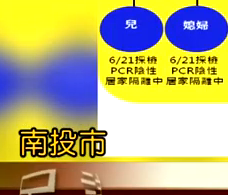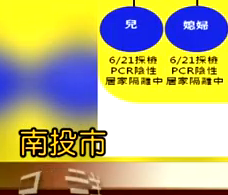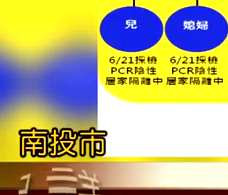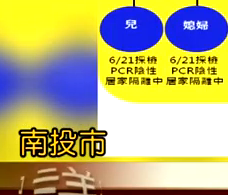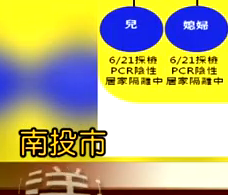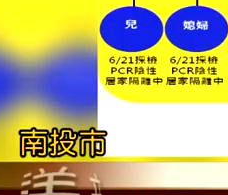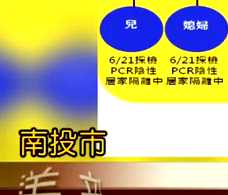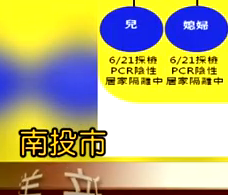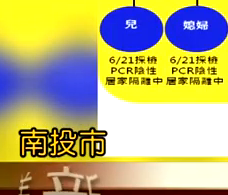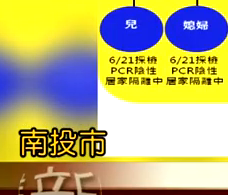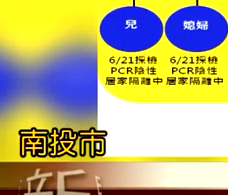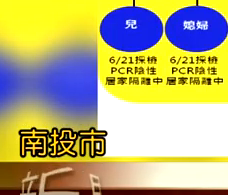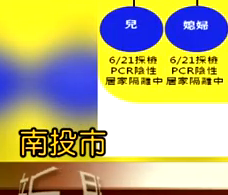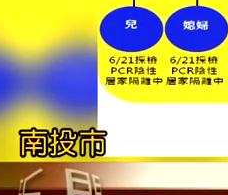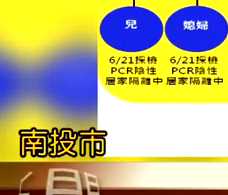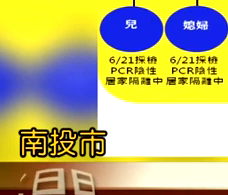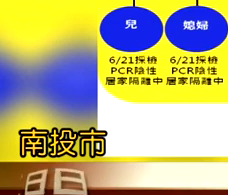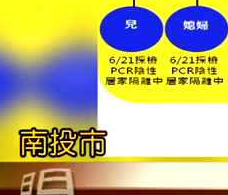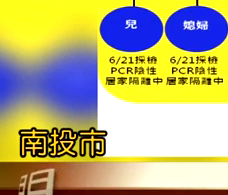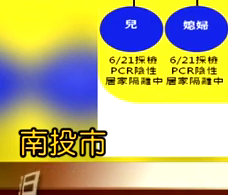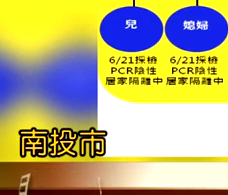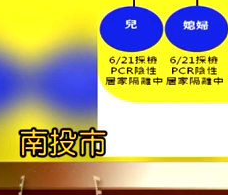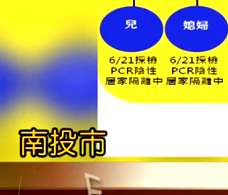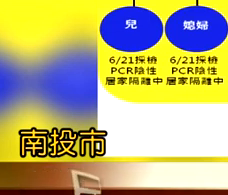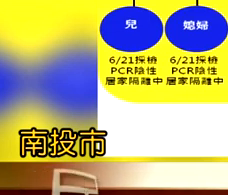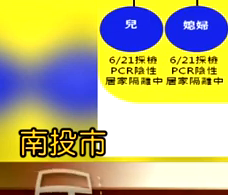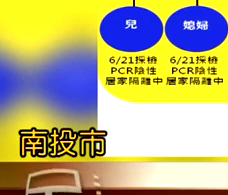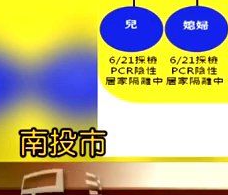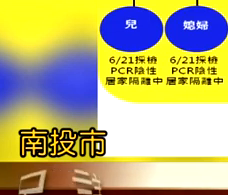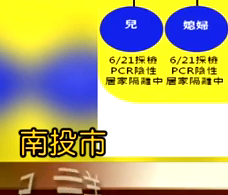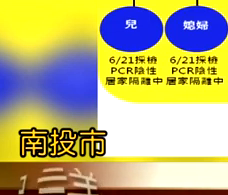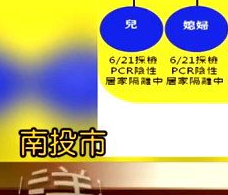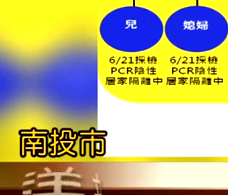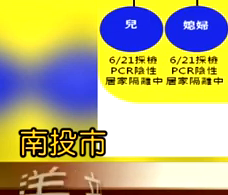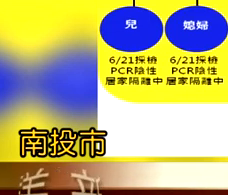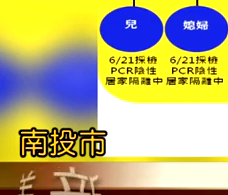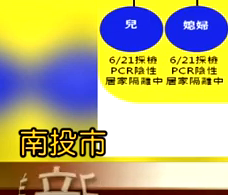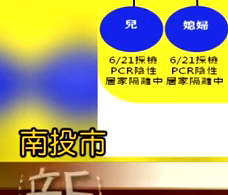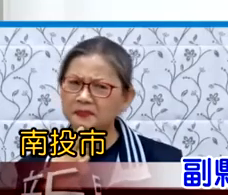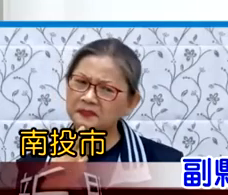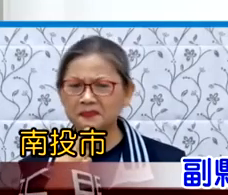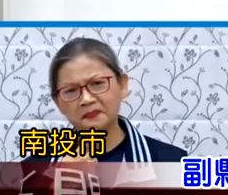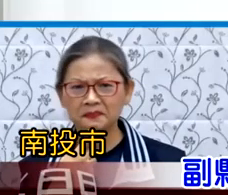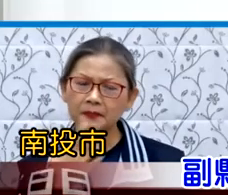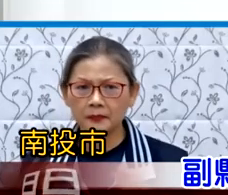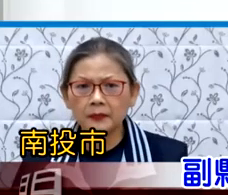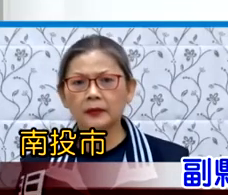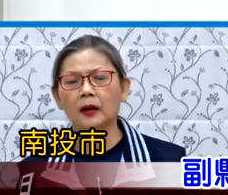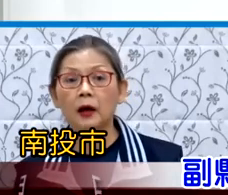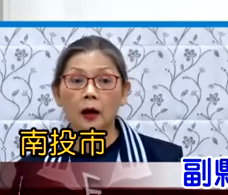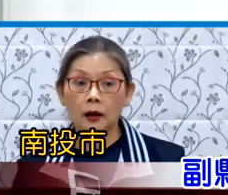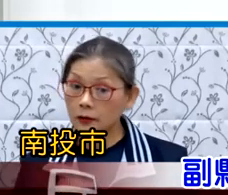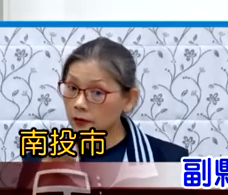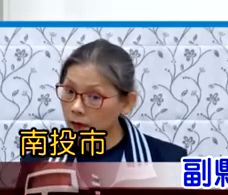倒骨折就医哈，入院前哈采检核酸检测结果是阳性。另外接触